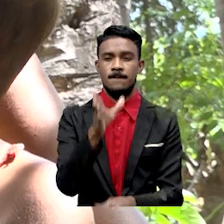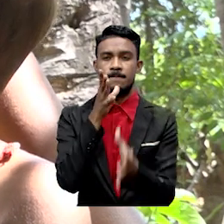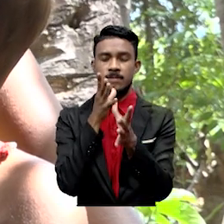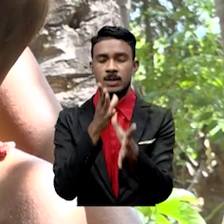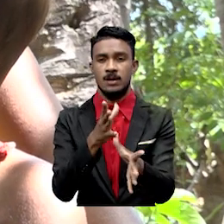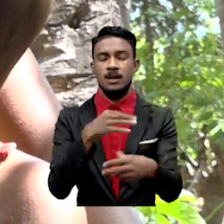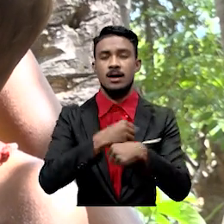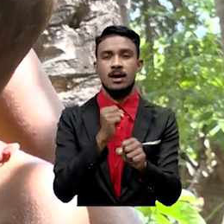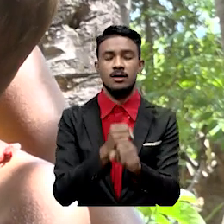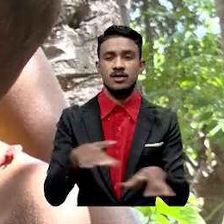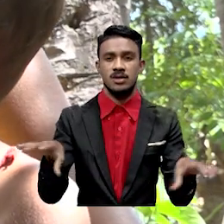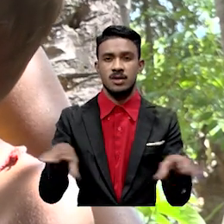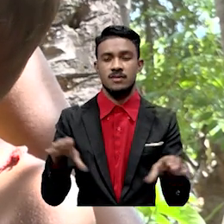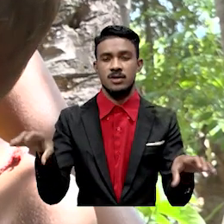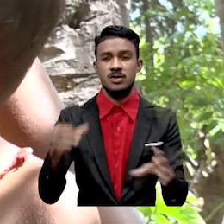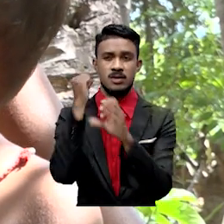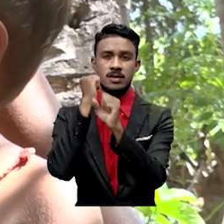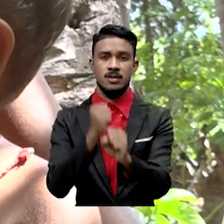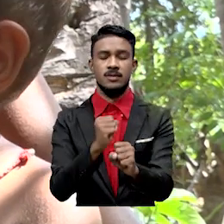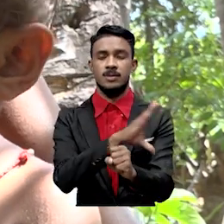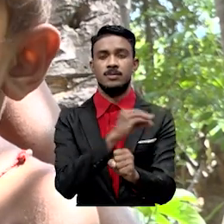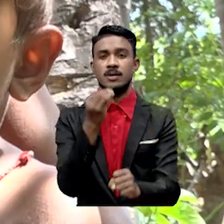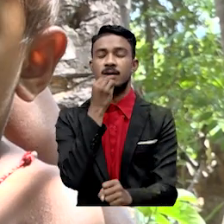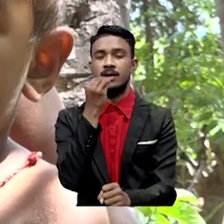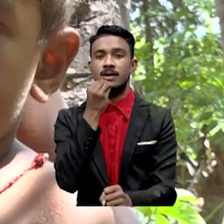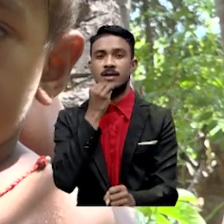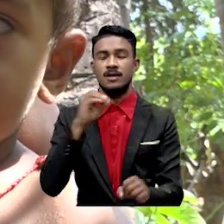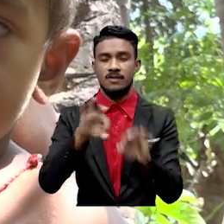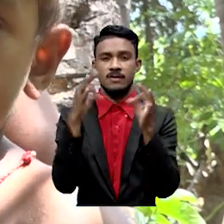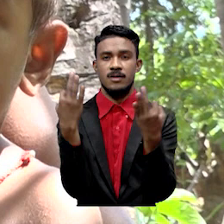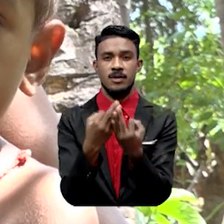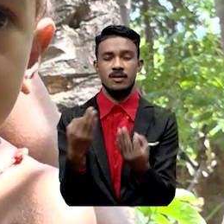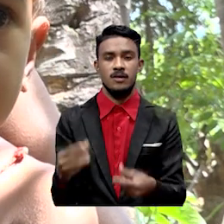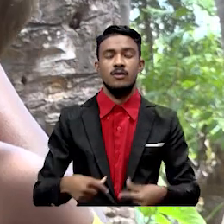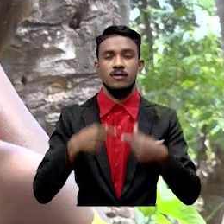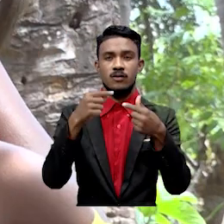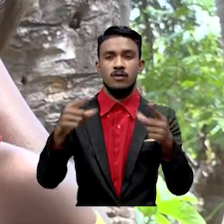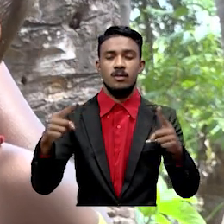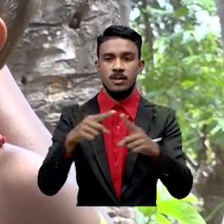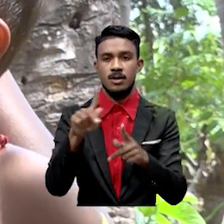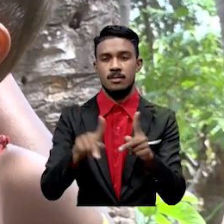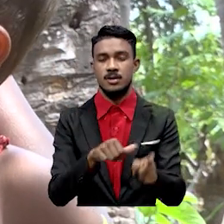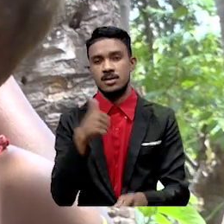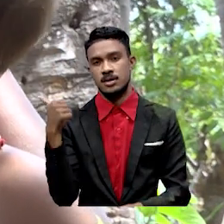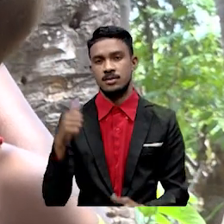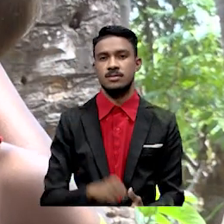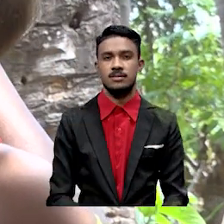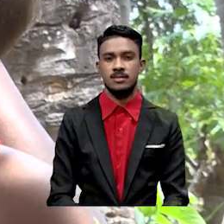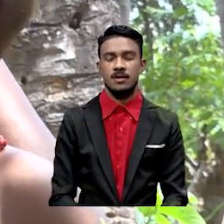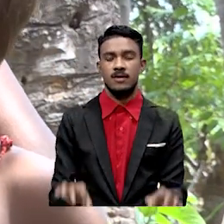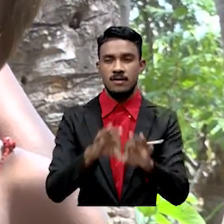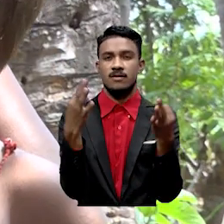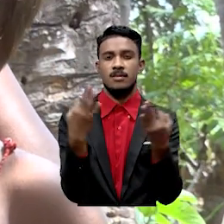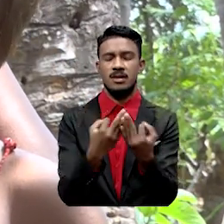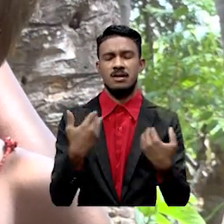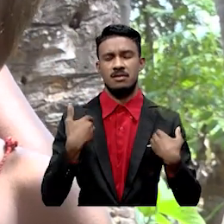servisu fale ka isuak fale ka atu hasa haha be han melarang ne bos ni lale ni hani bafa fale be ema silu. Familia rosai familia